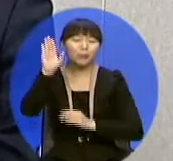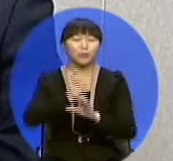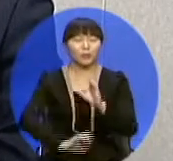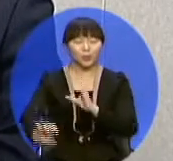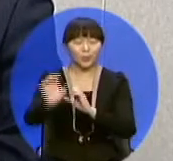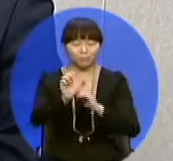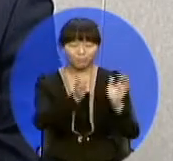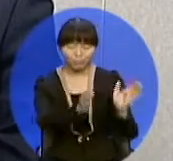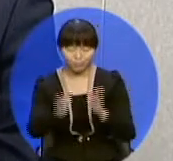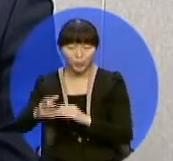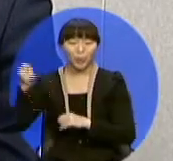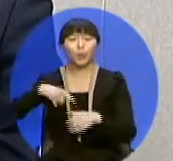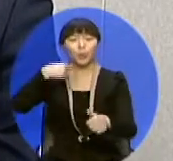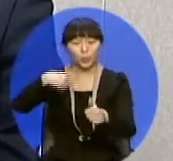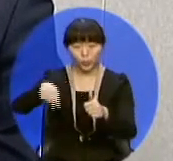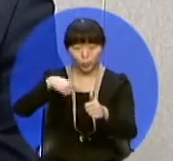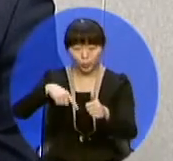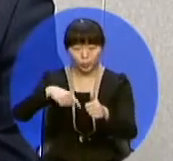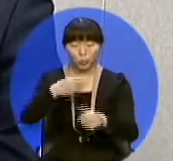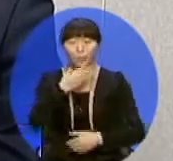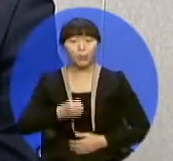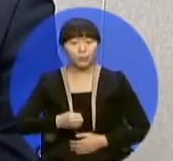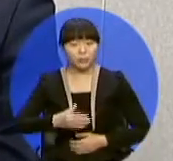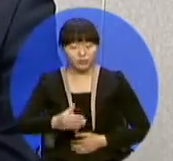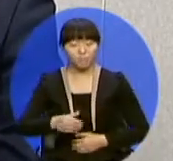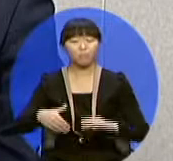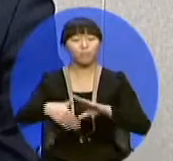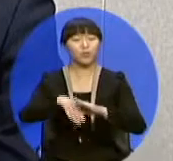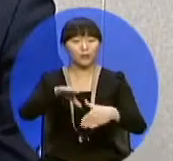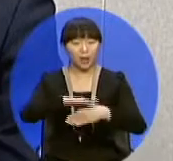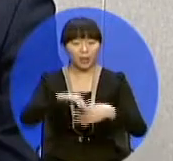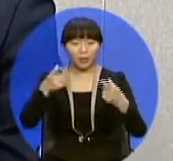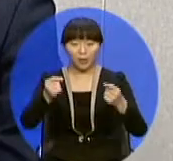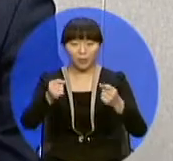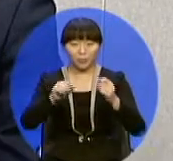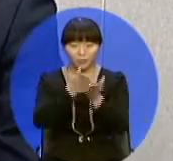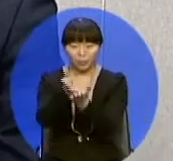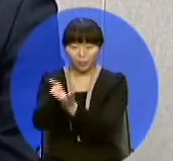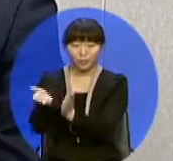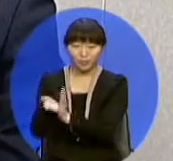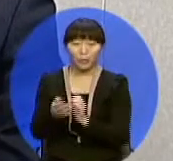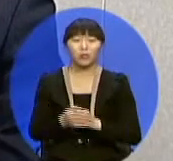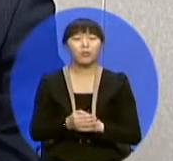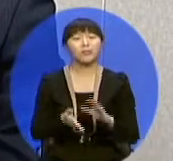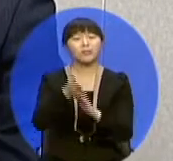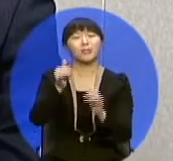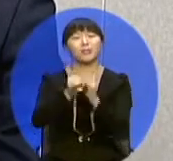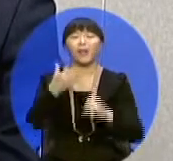더 챙기고 또 교육과 복지, 문화 이런 방면도